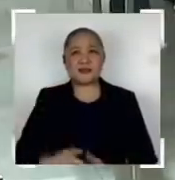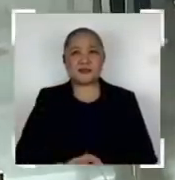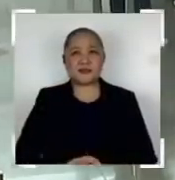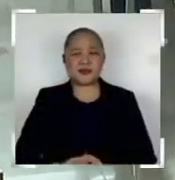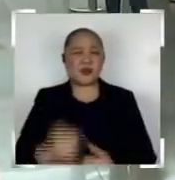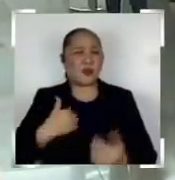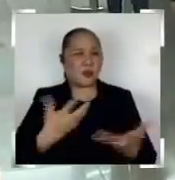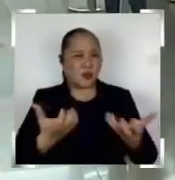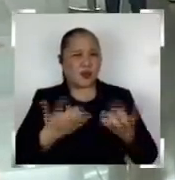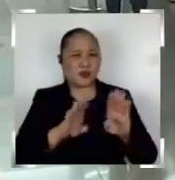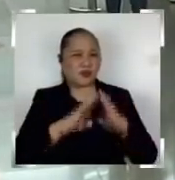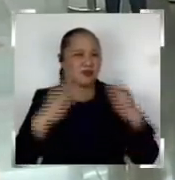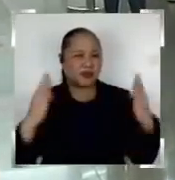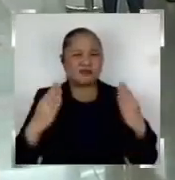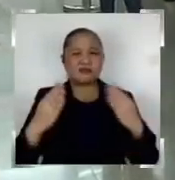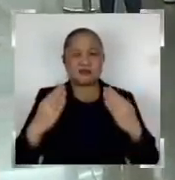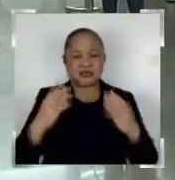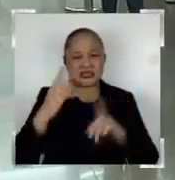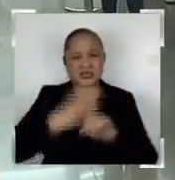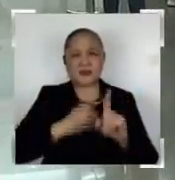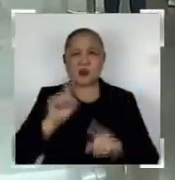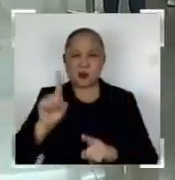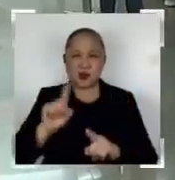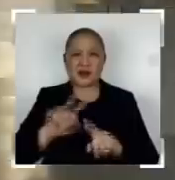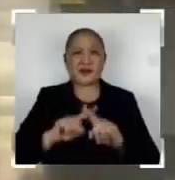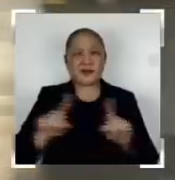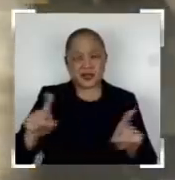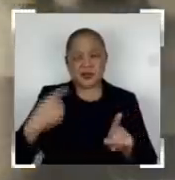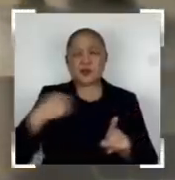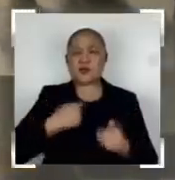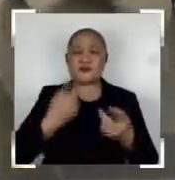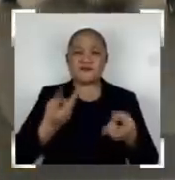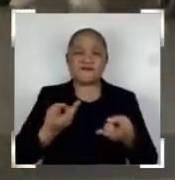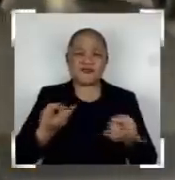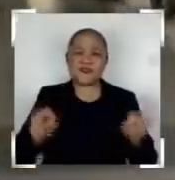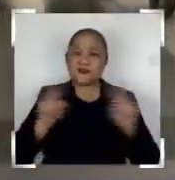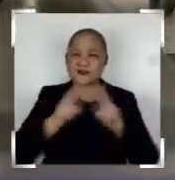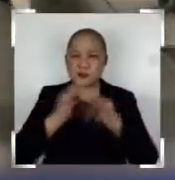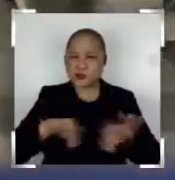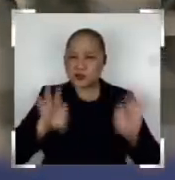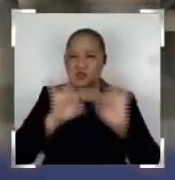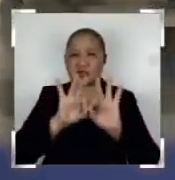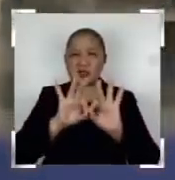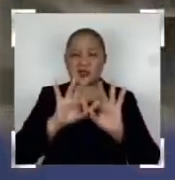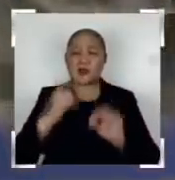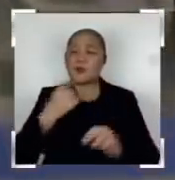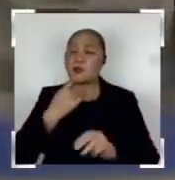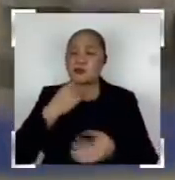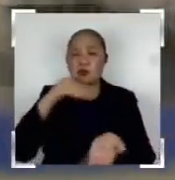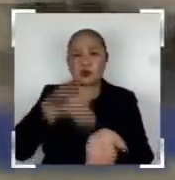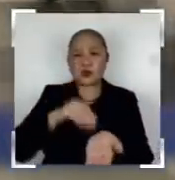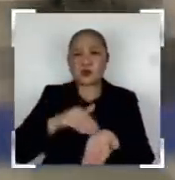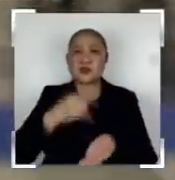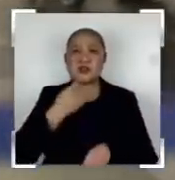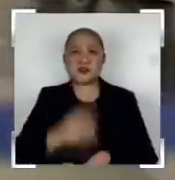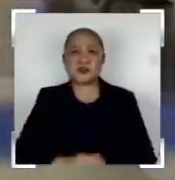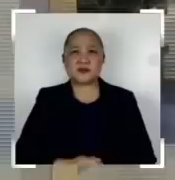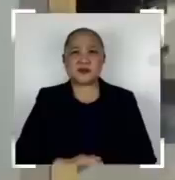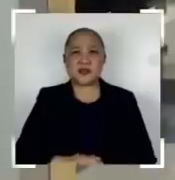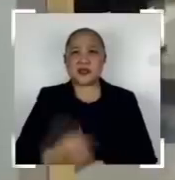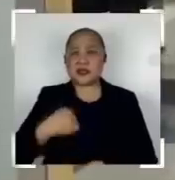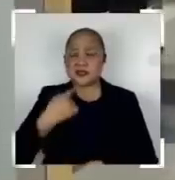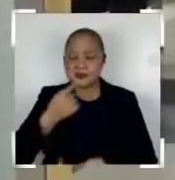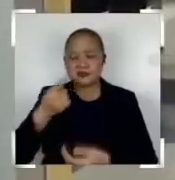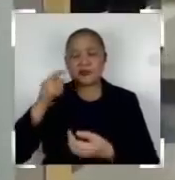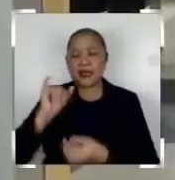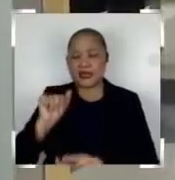but you know, we've always naman valued muna yung ano what the doctors naman said. Eh. And I really asked the doctors in the IATF